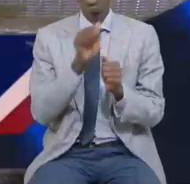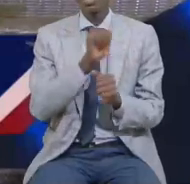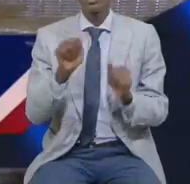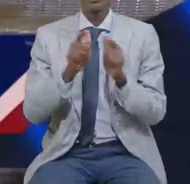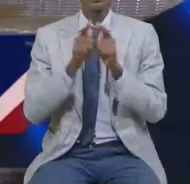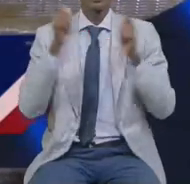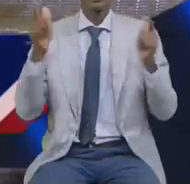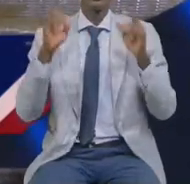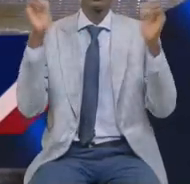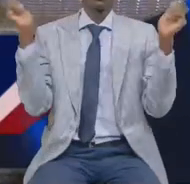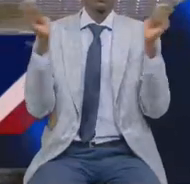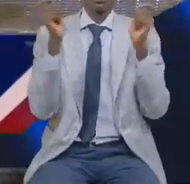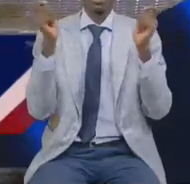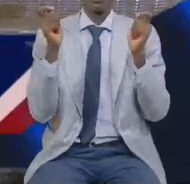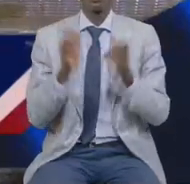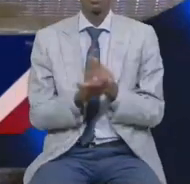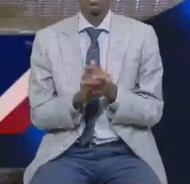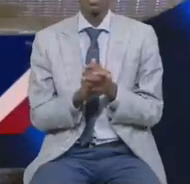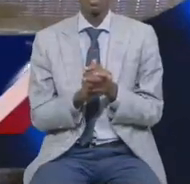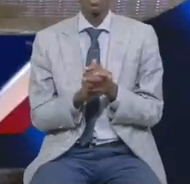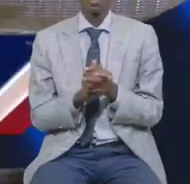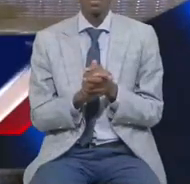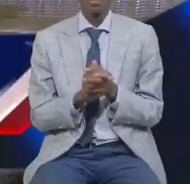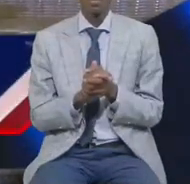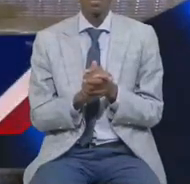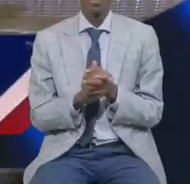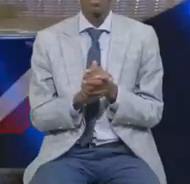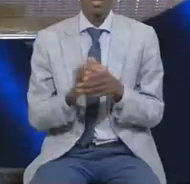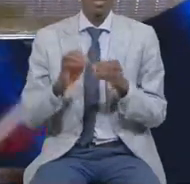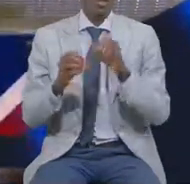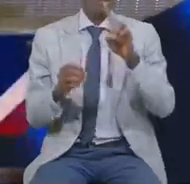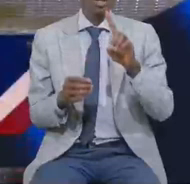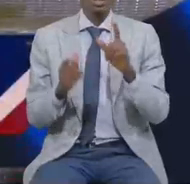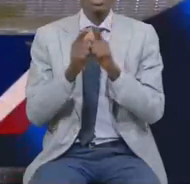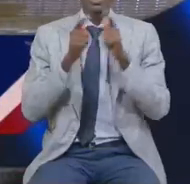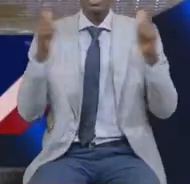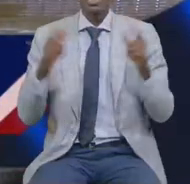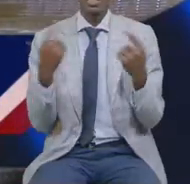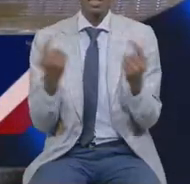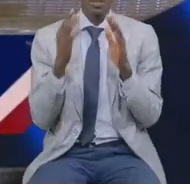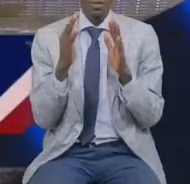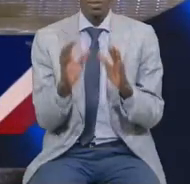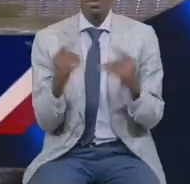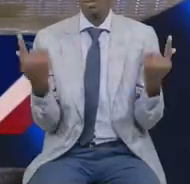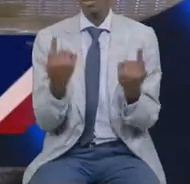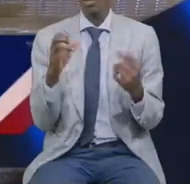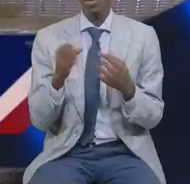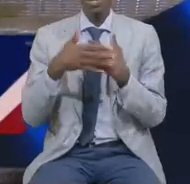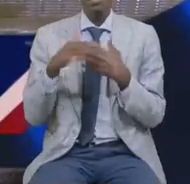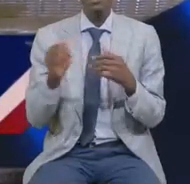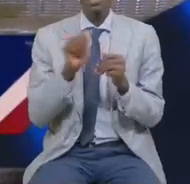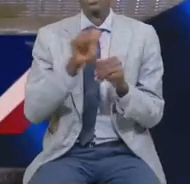grand triomphe. Numéro 1, c'est de grandes transgressions après un grand